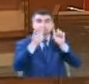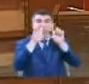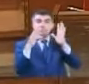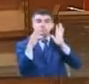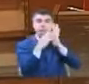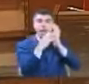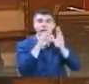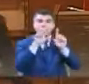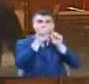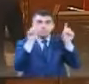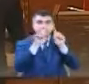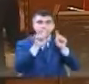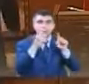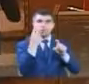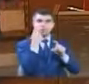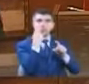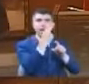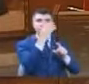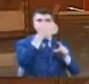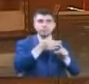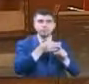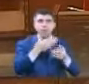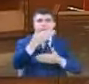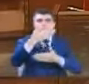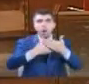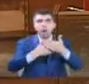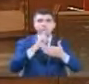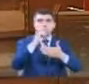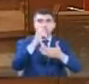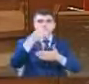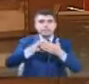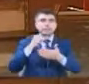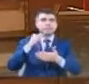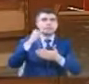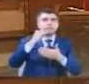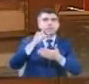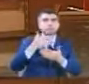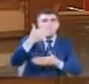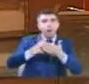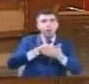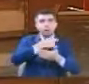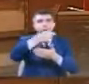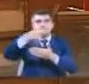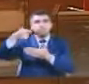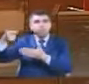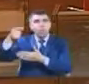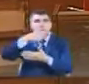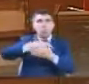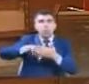عندوش سكن داخل في اطار الهيكله ما كانش يمكن له ياخذ العداد، الان نحن حللنا هذه الاشكالات، لكن لا